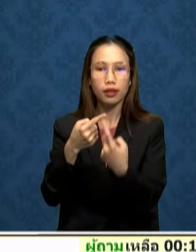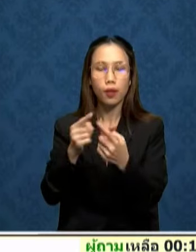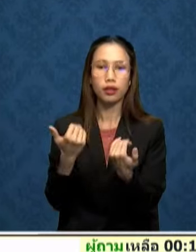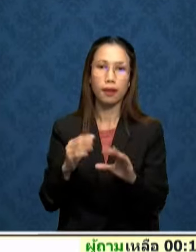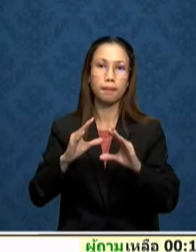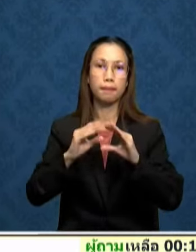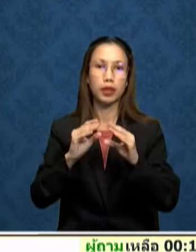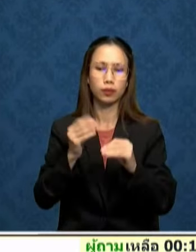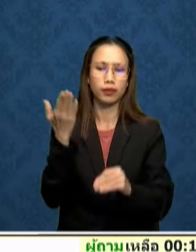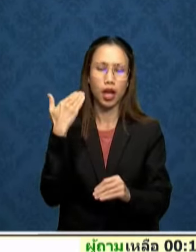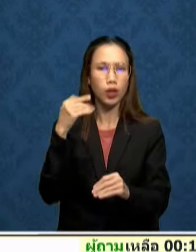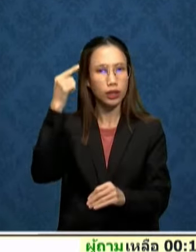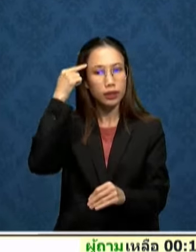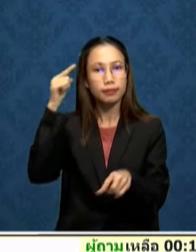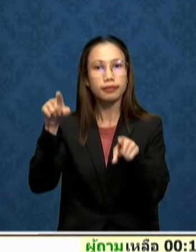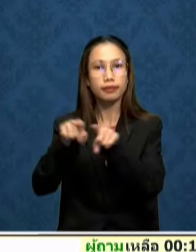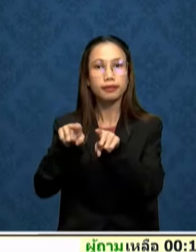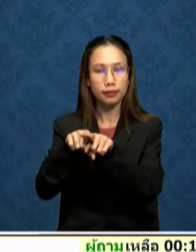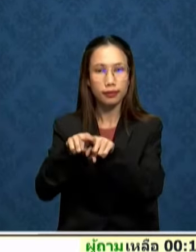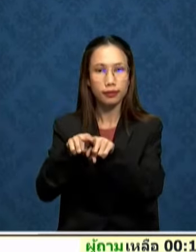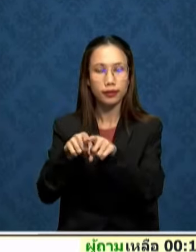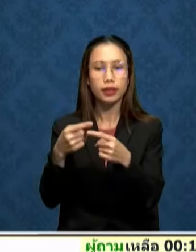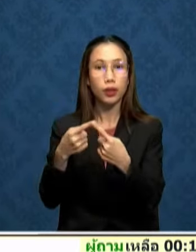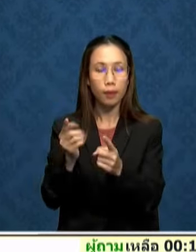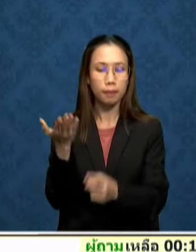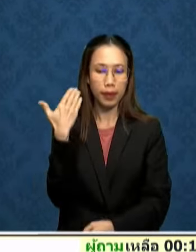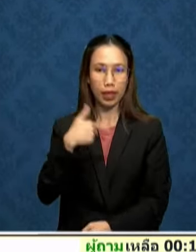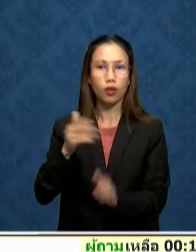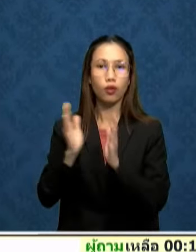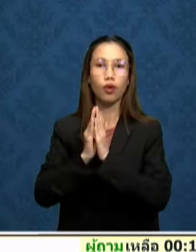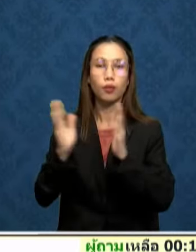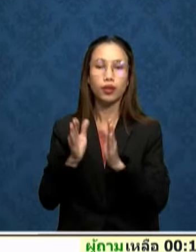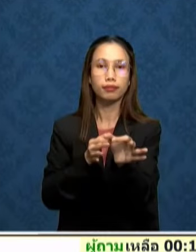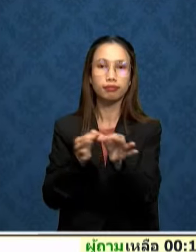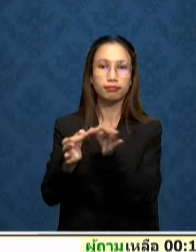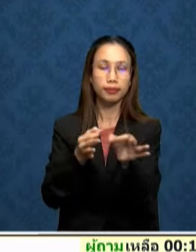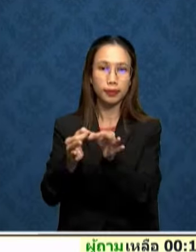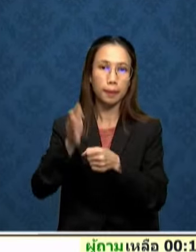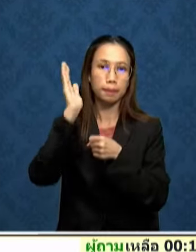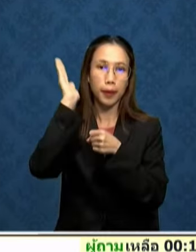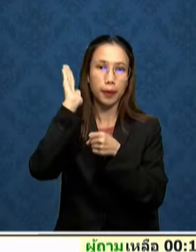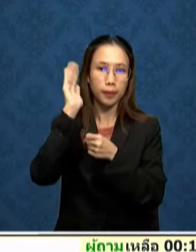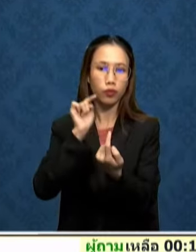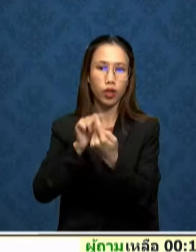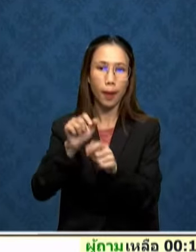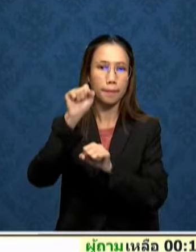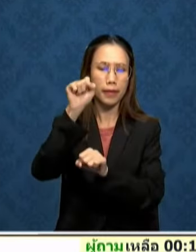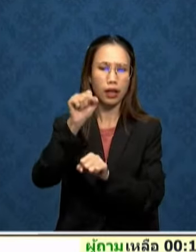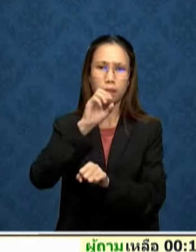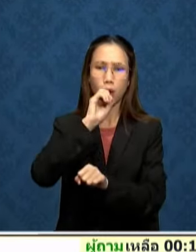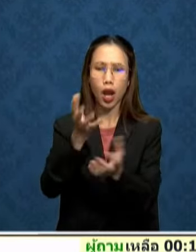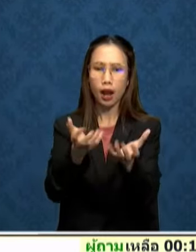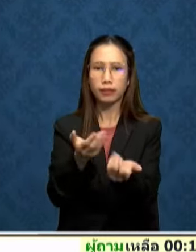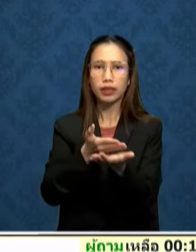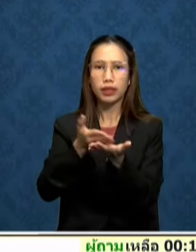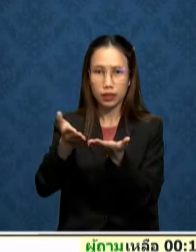ที่ประชุมในวันนั้นเห็นตรงกันครับแล้วผมต้องขอบพระคุณนะครับที่เมื่อสักครู่นี้ท่านก็ได้อภิปรายนะครับว่าการประกาศรับซื้อเ